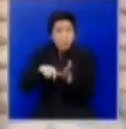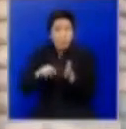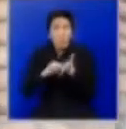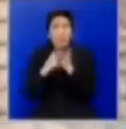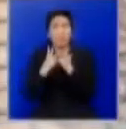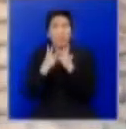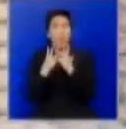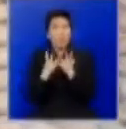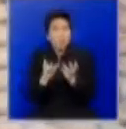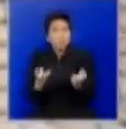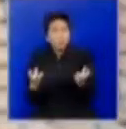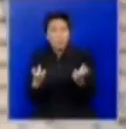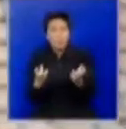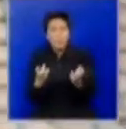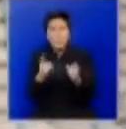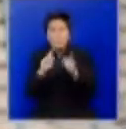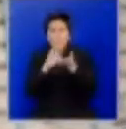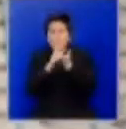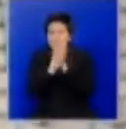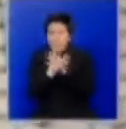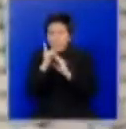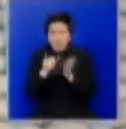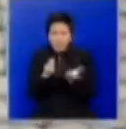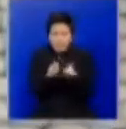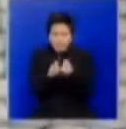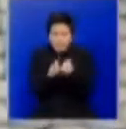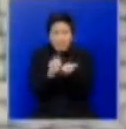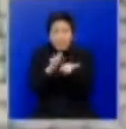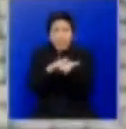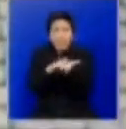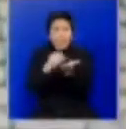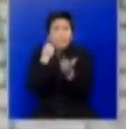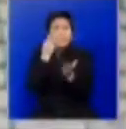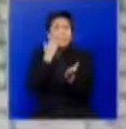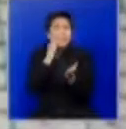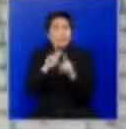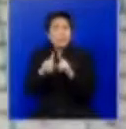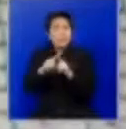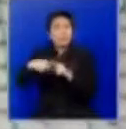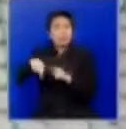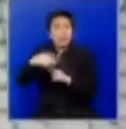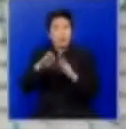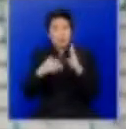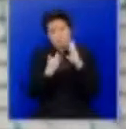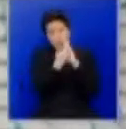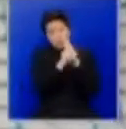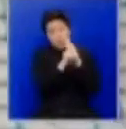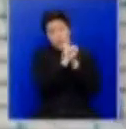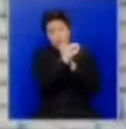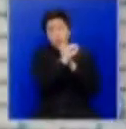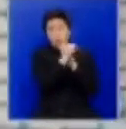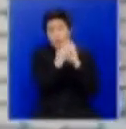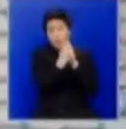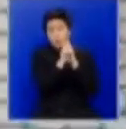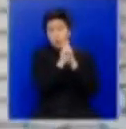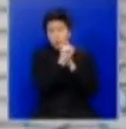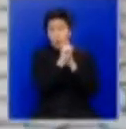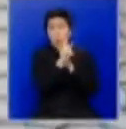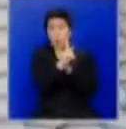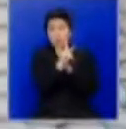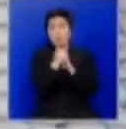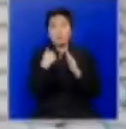พผุเน่ายุ่ยกลายเป็นแป้งหมดแล้วนะครับที่สกลนครนะครับที่สกลนครไปที่โก